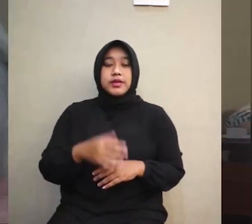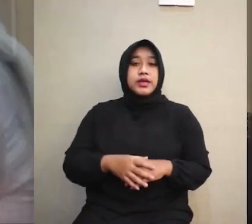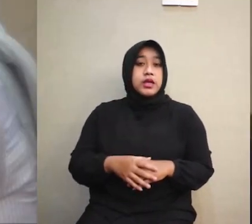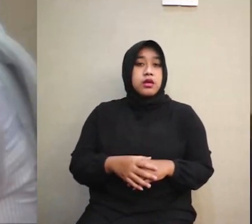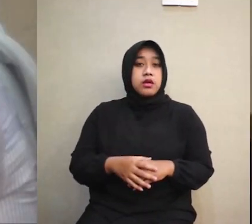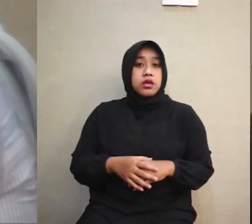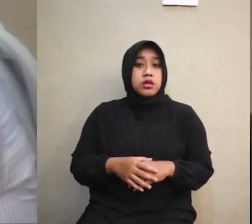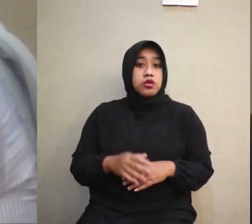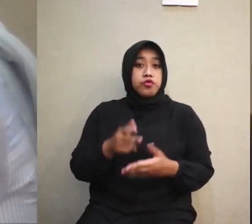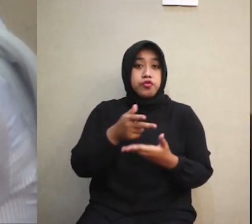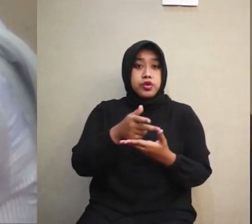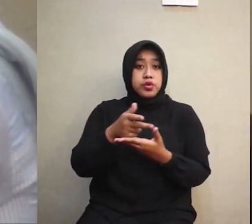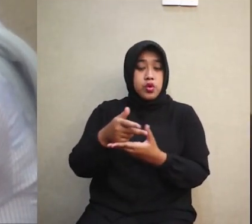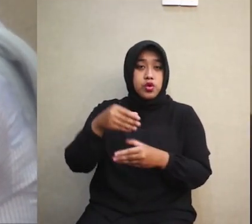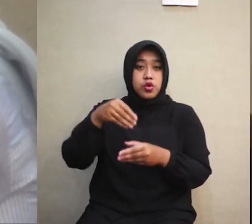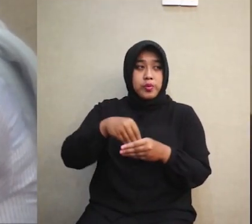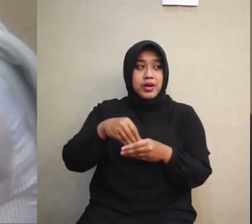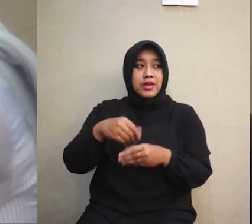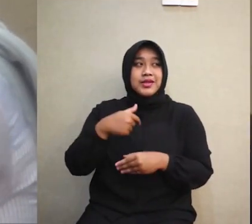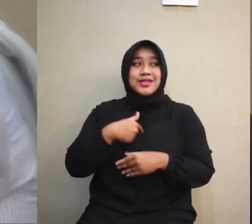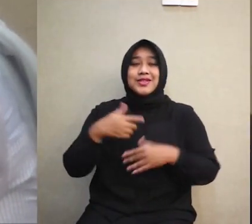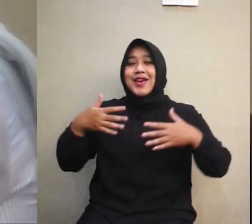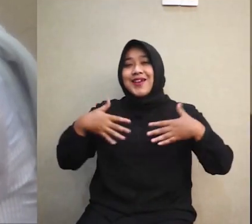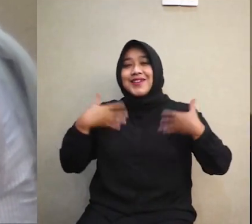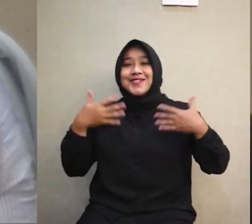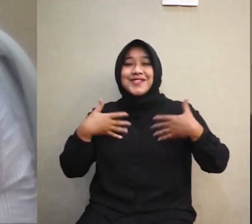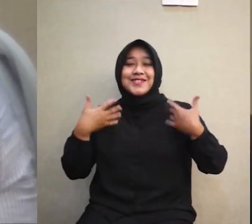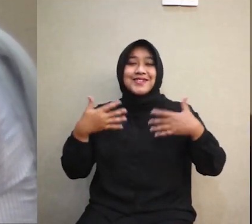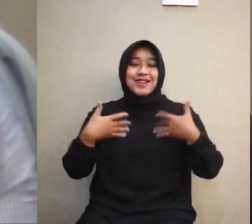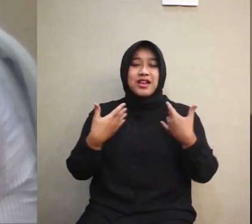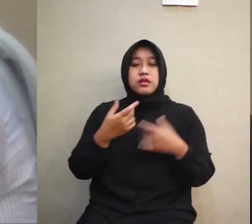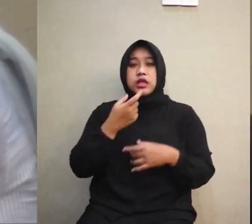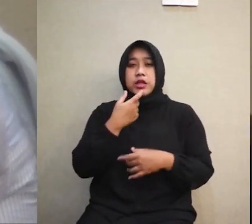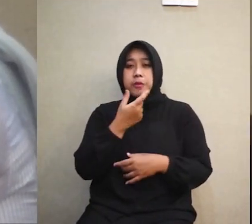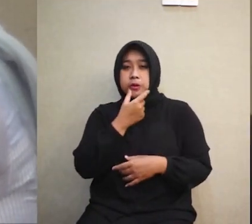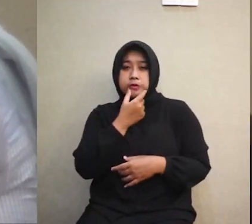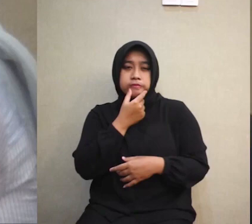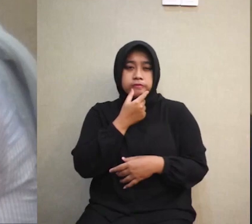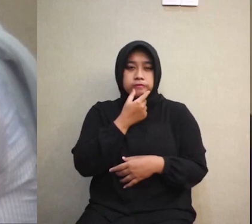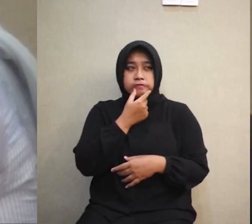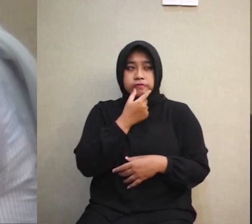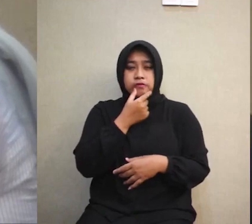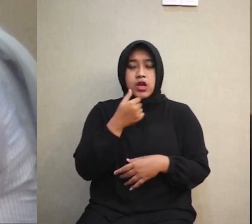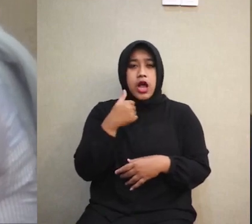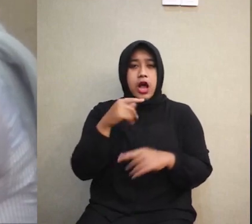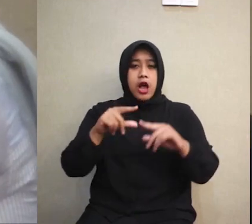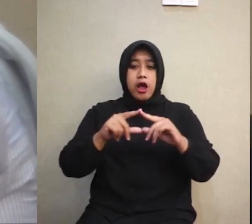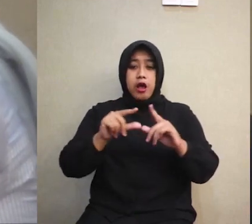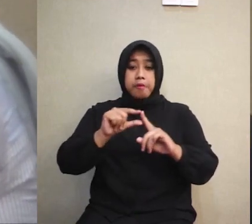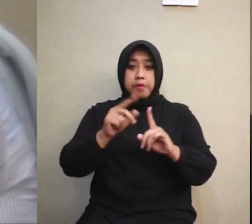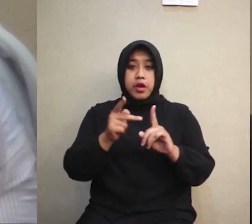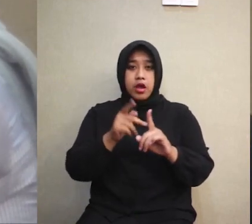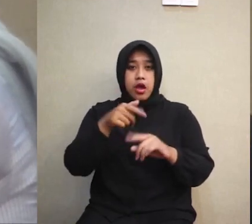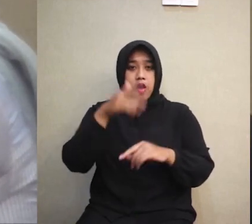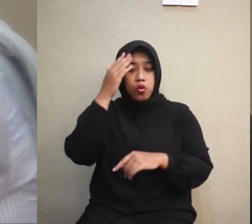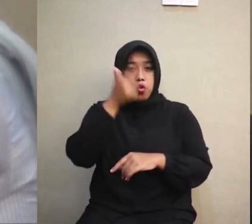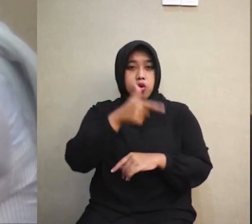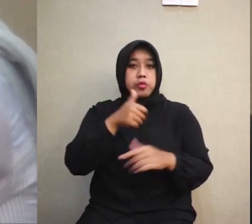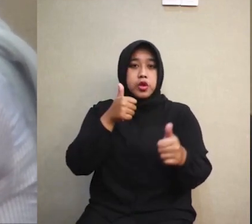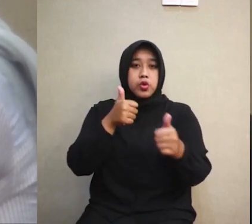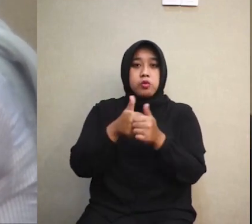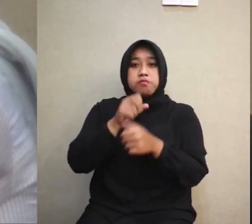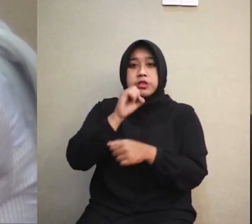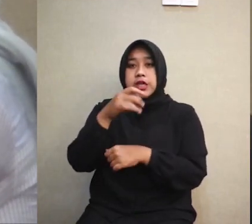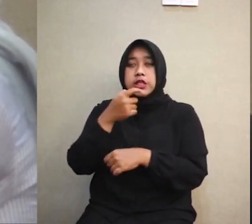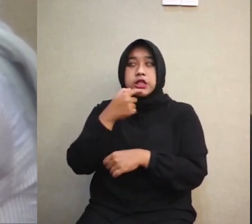dokumenter ini kayaknya Saya senang banget ya di bagian-bagian di mana kemudian ketika aparat penegak hukum berbicara terkait dengan